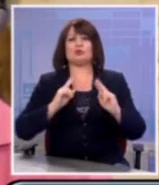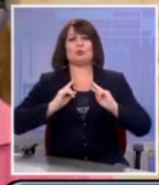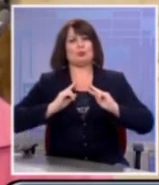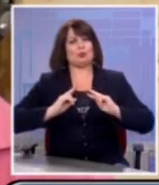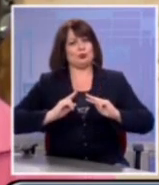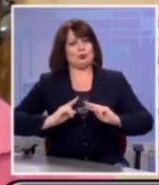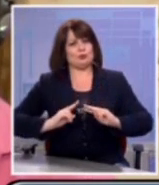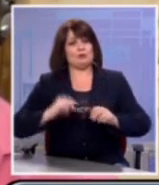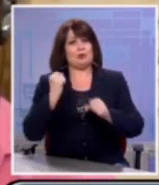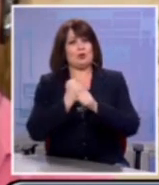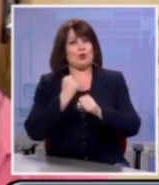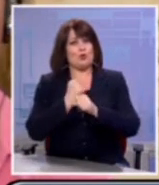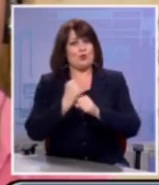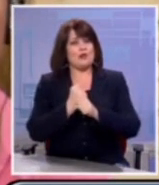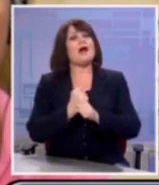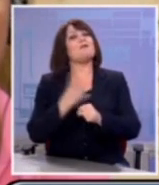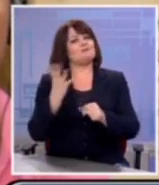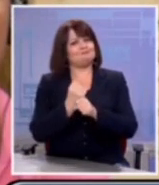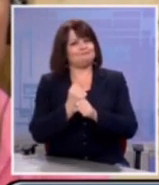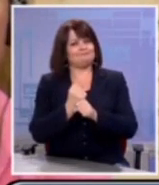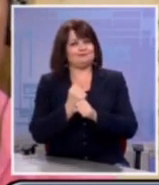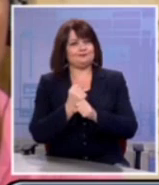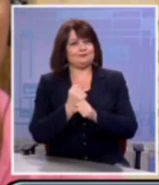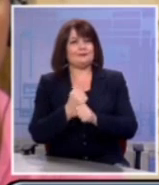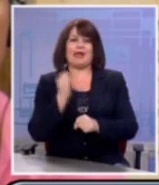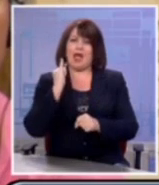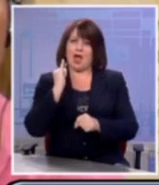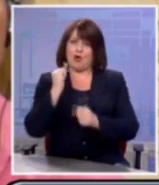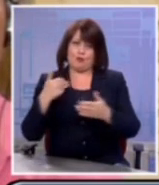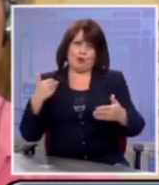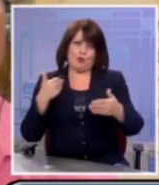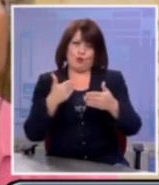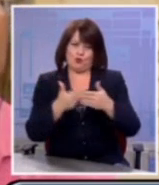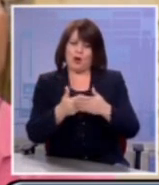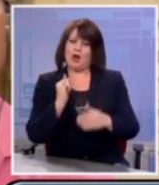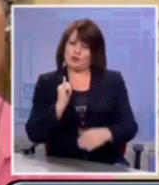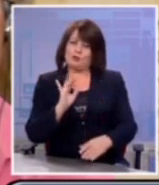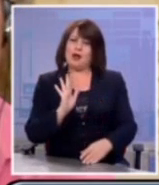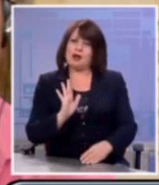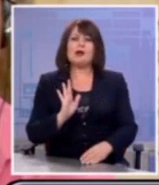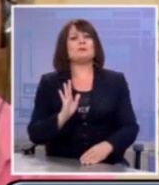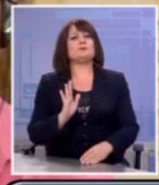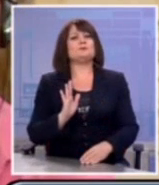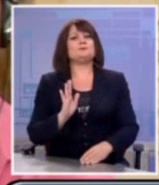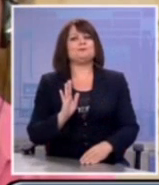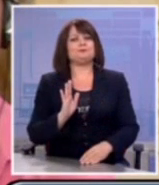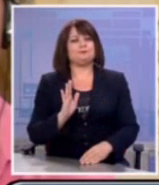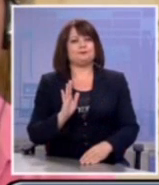για την εργασία που επιτελέσαμε. Δεν έχουμε ολοκληρώσει βέβαια τις εργασίες μας, αλλά